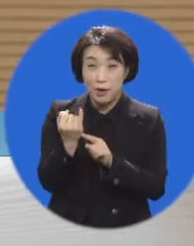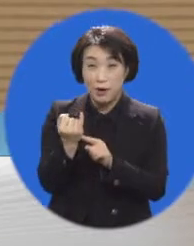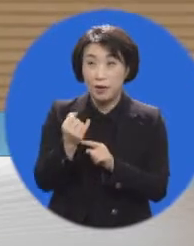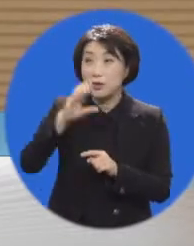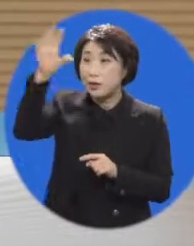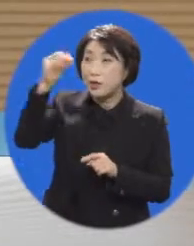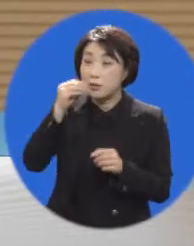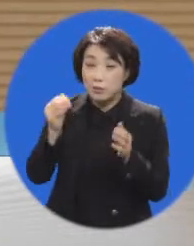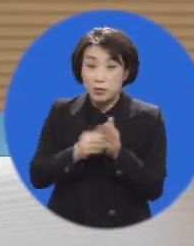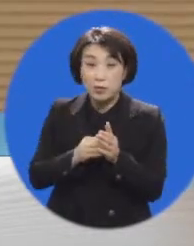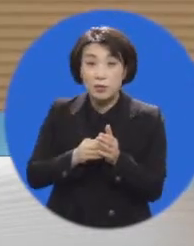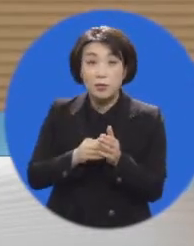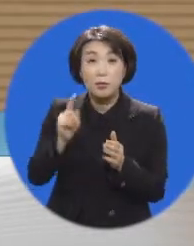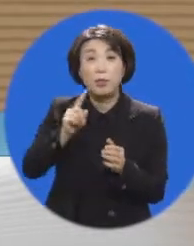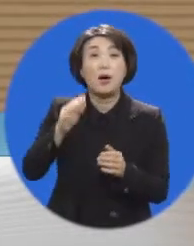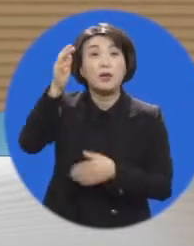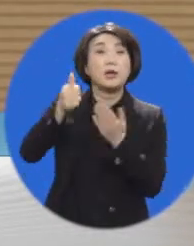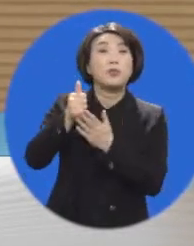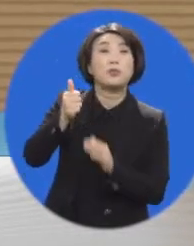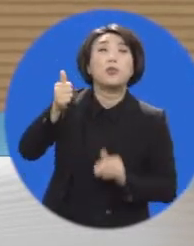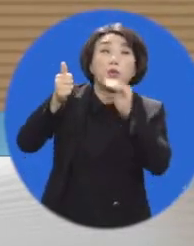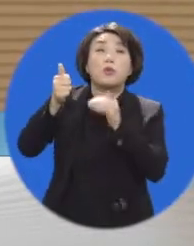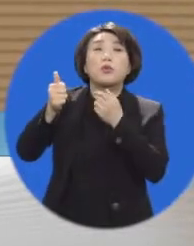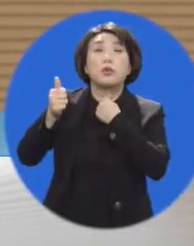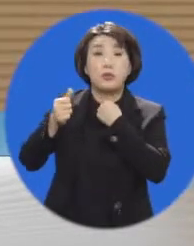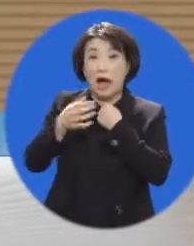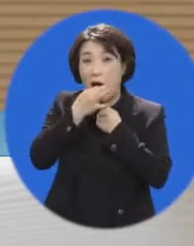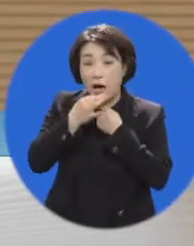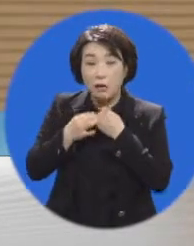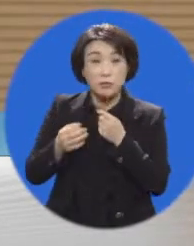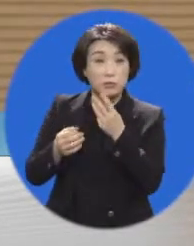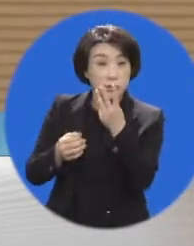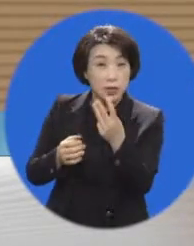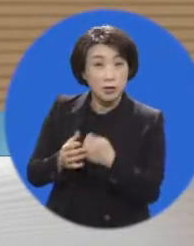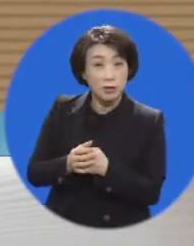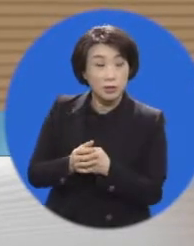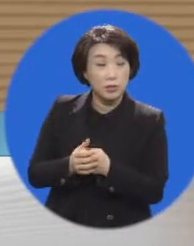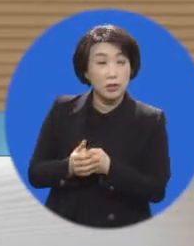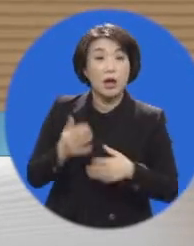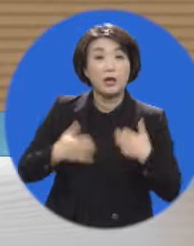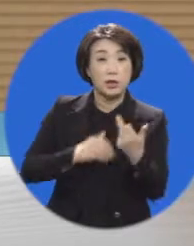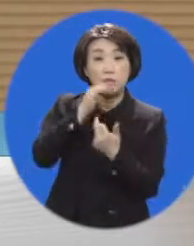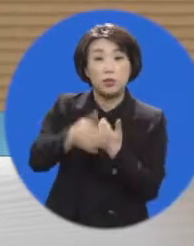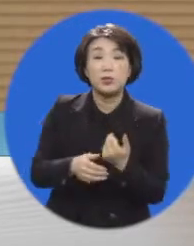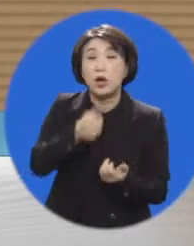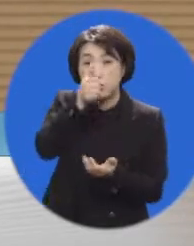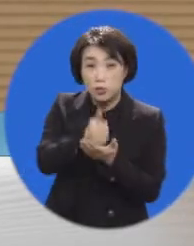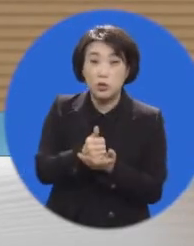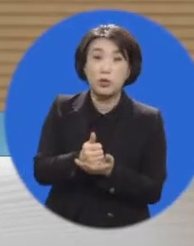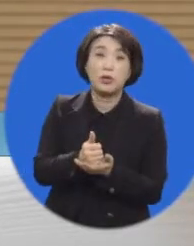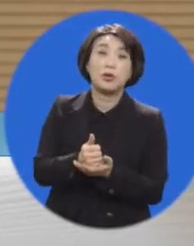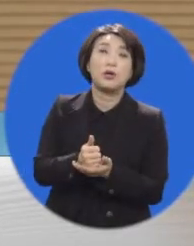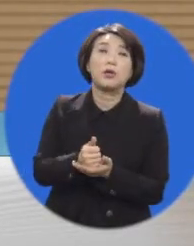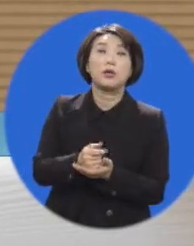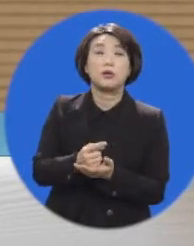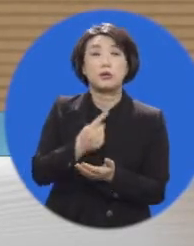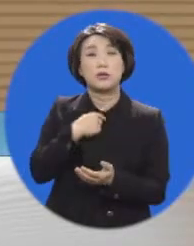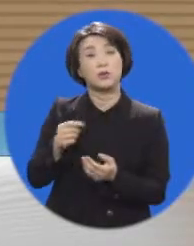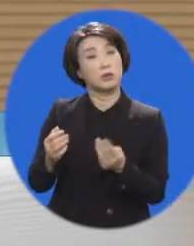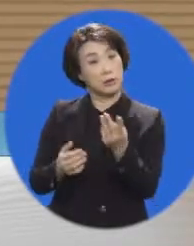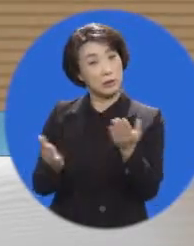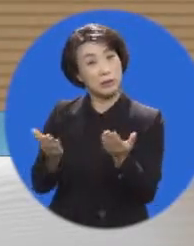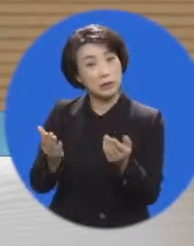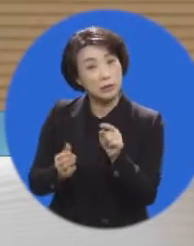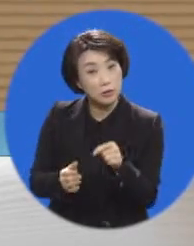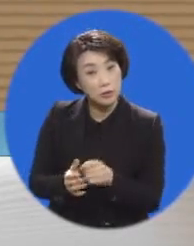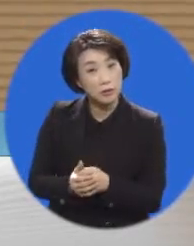하죠? 하나님 되려는 욕심. 요 세 가지가 에덴 동산의 죄의 여제입니다. 죄의